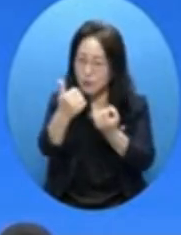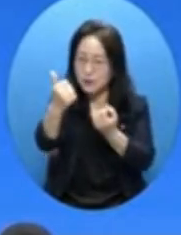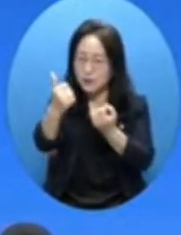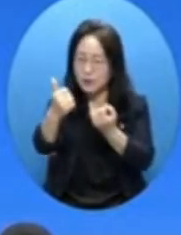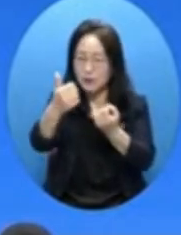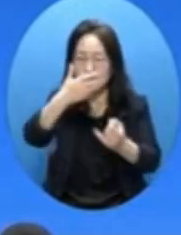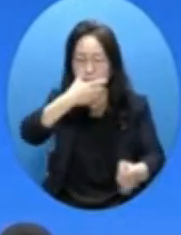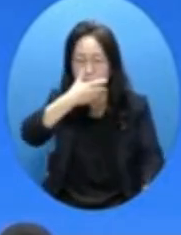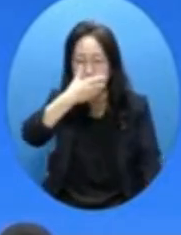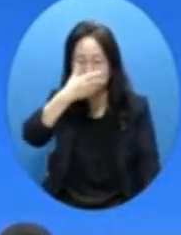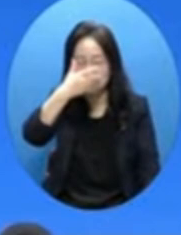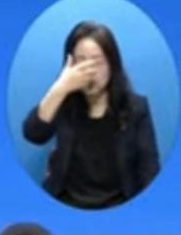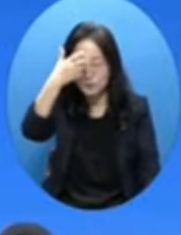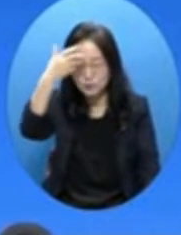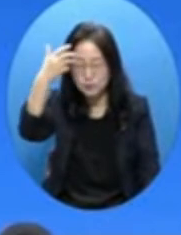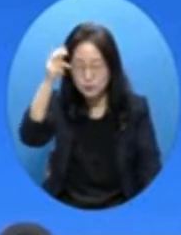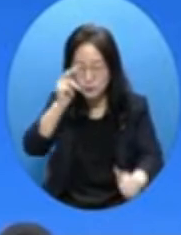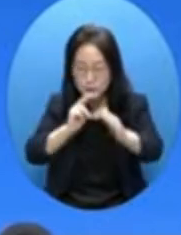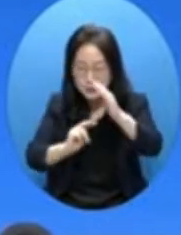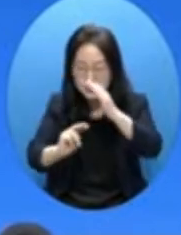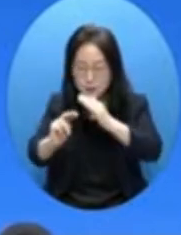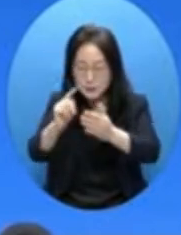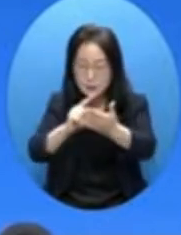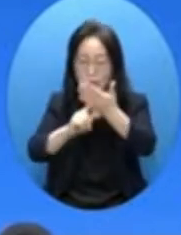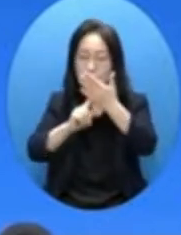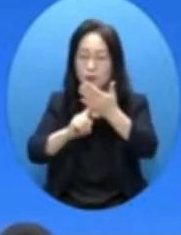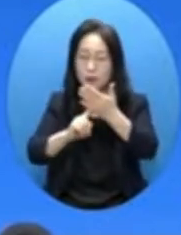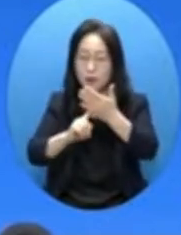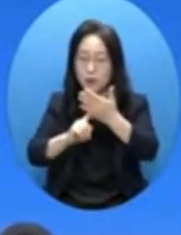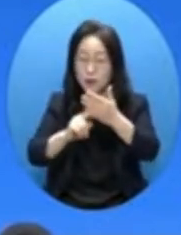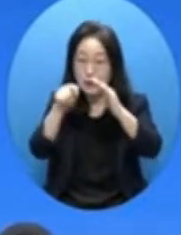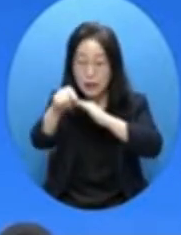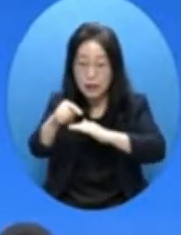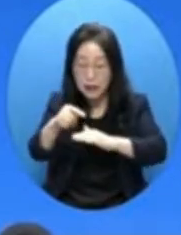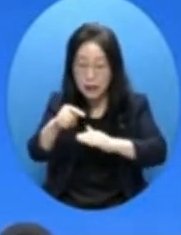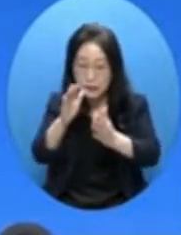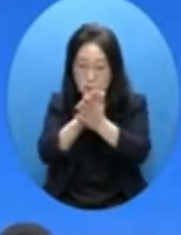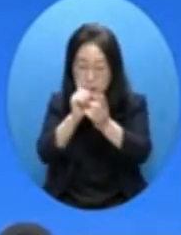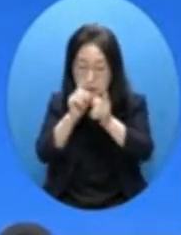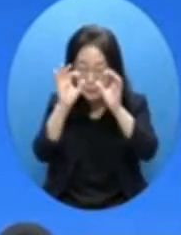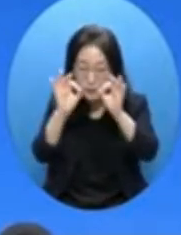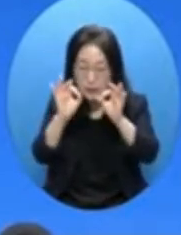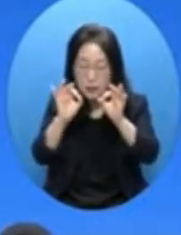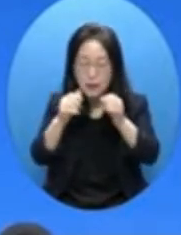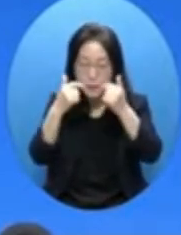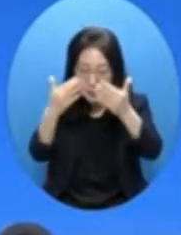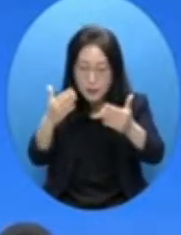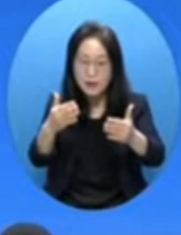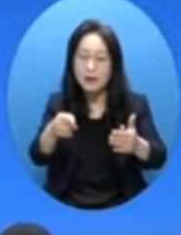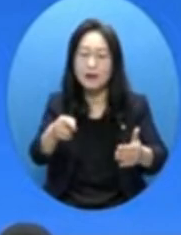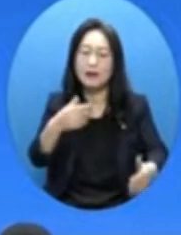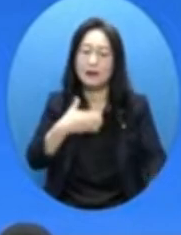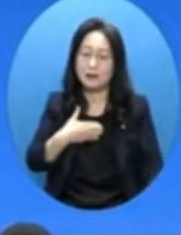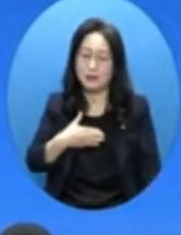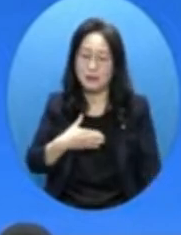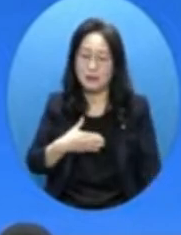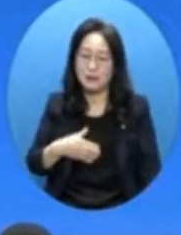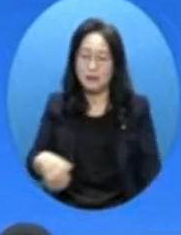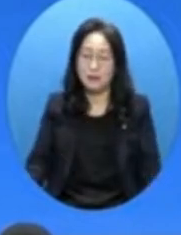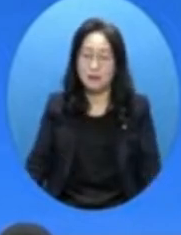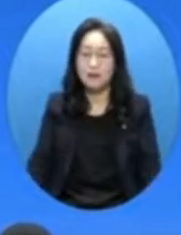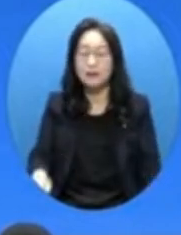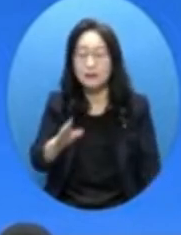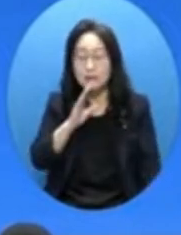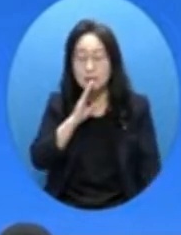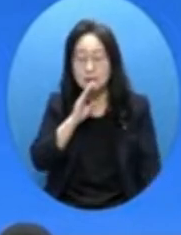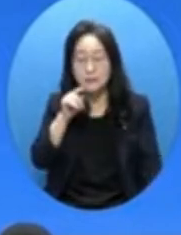꿈이 그 비전이 바로 그 에콰도르인 것을 알게 됐습니다. 에콰도르 가보니까 에콰도르는